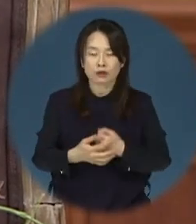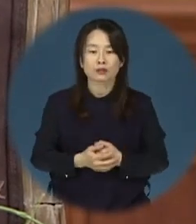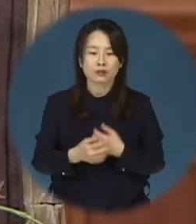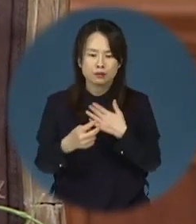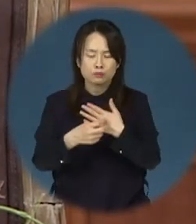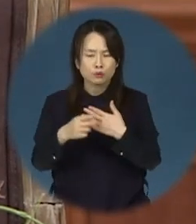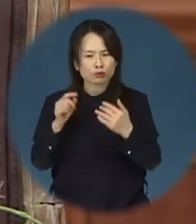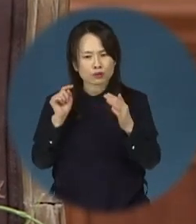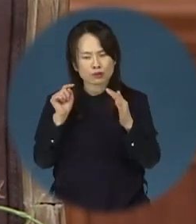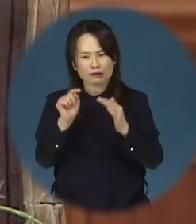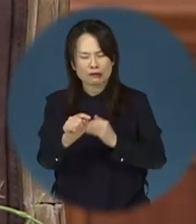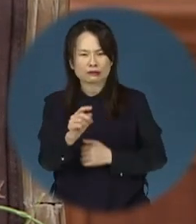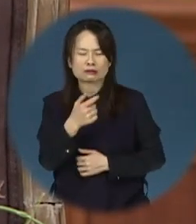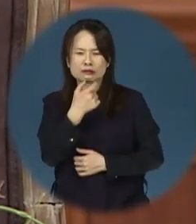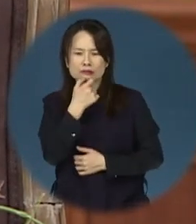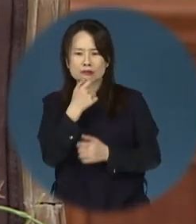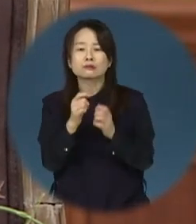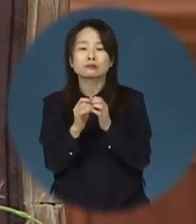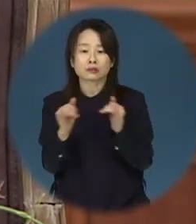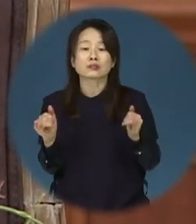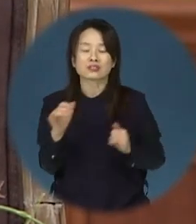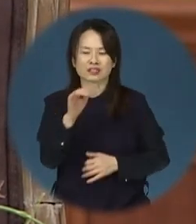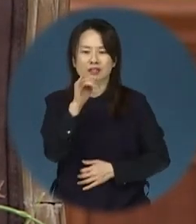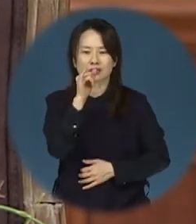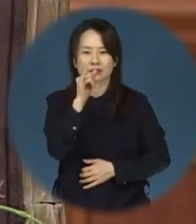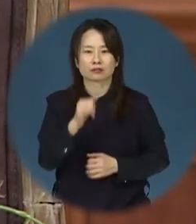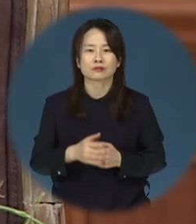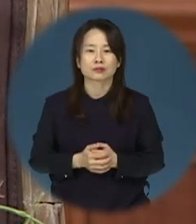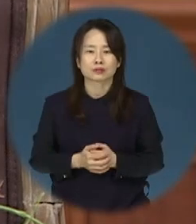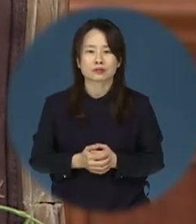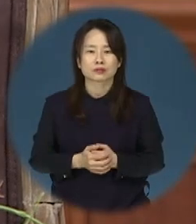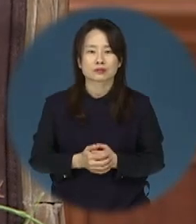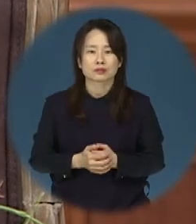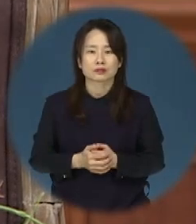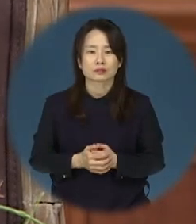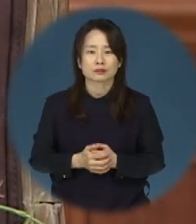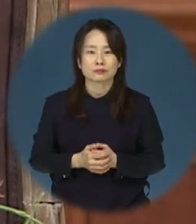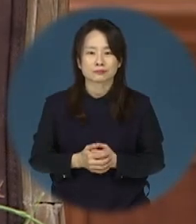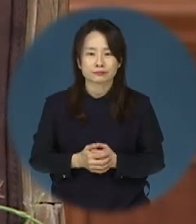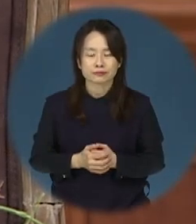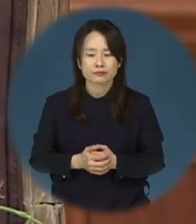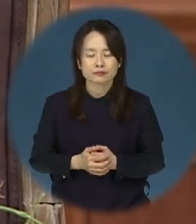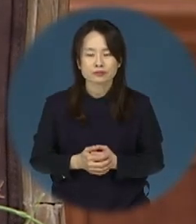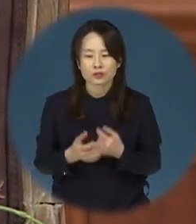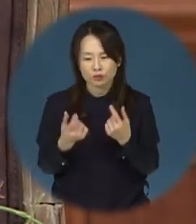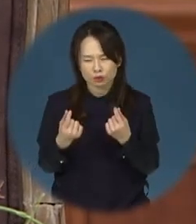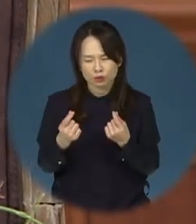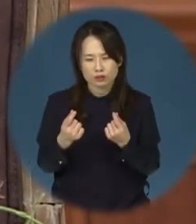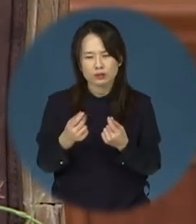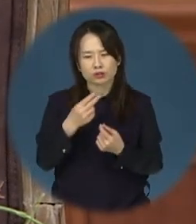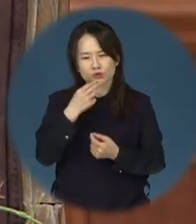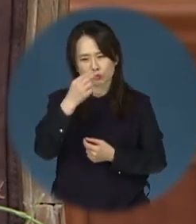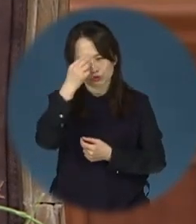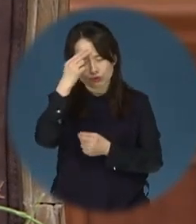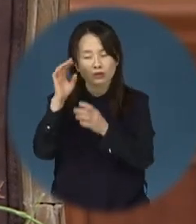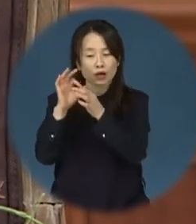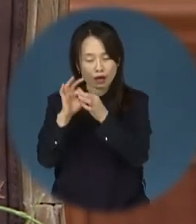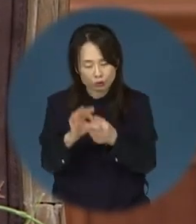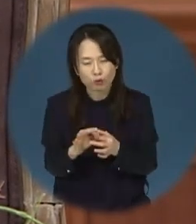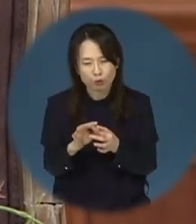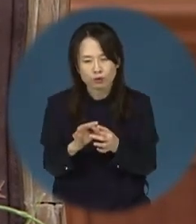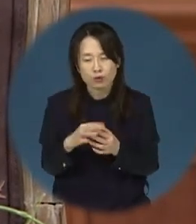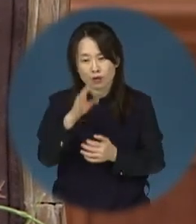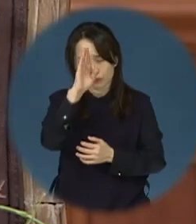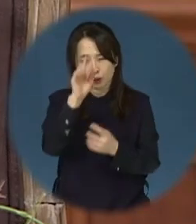가려고 그러시는 분들도 있겠고 그렇죠. 같은 일을 반복해서 계속 똑같이 술 먹고 똑같이 병들고 그렇죠. 똑같은